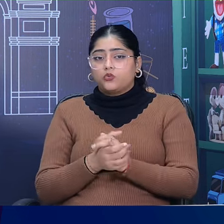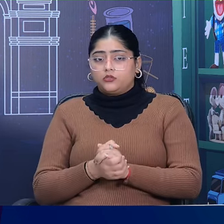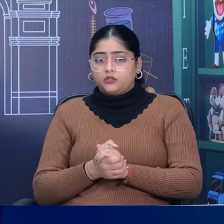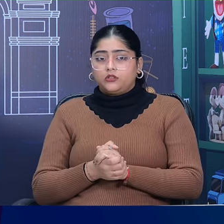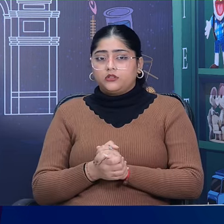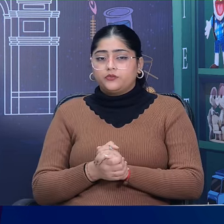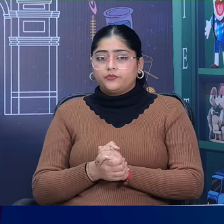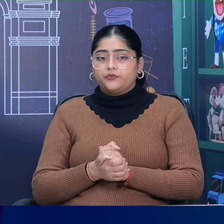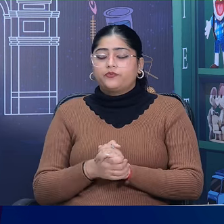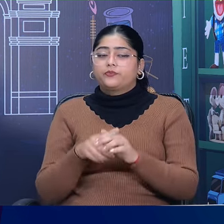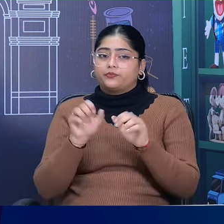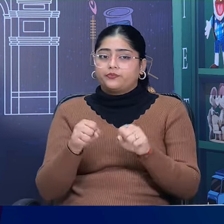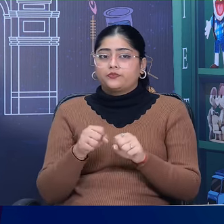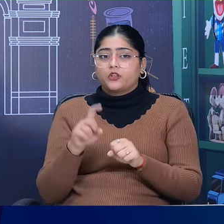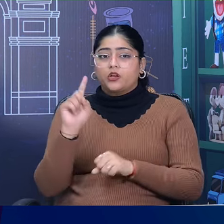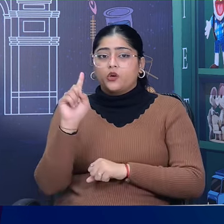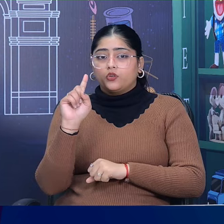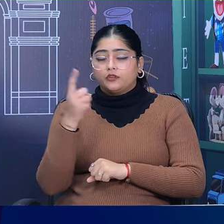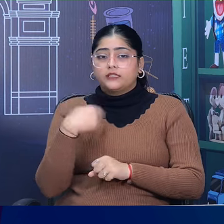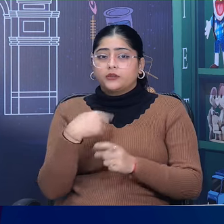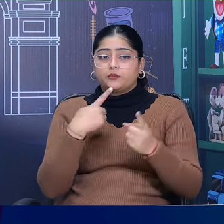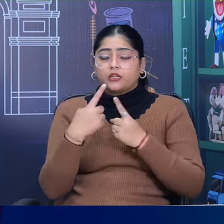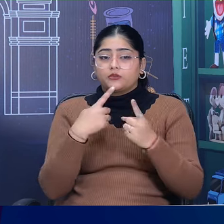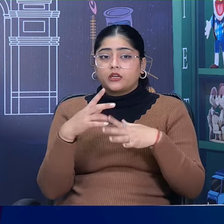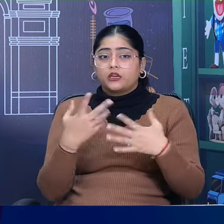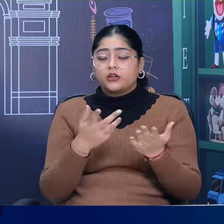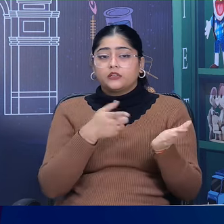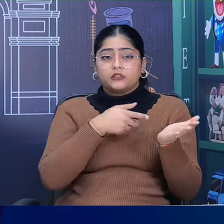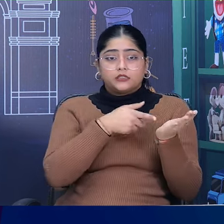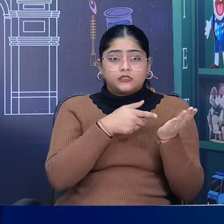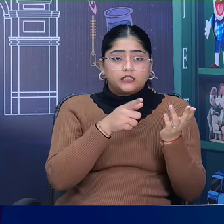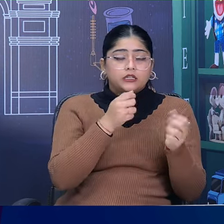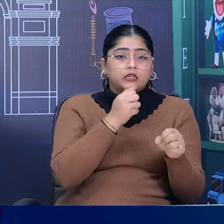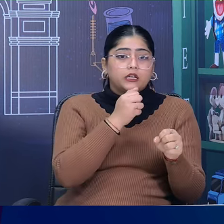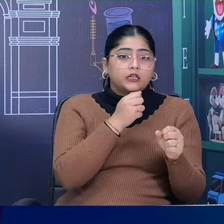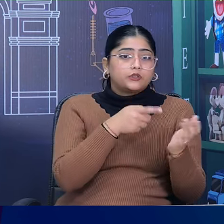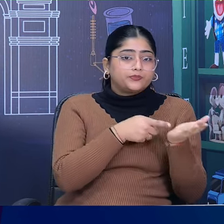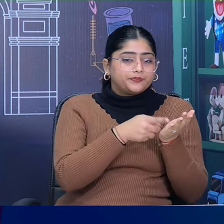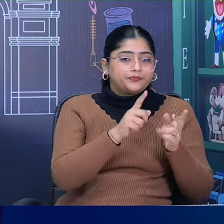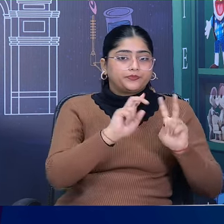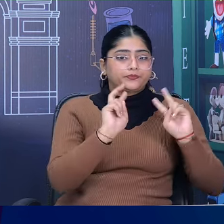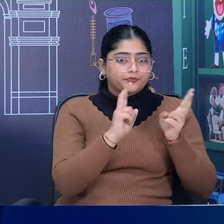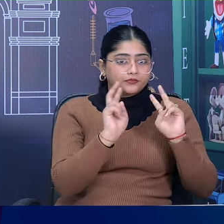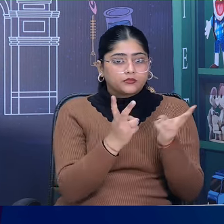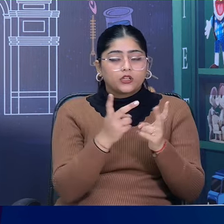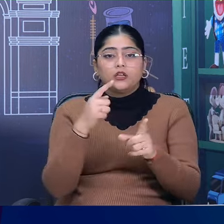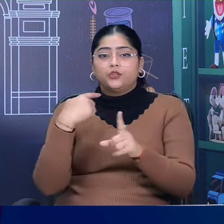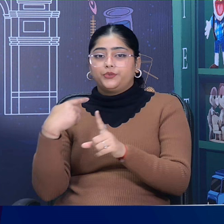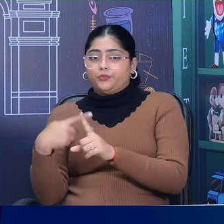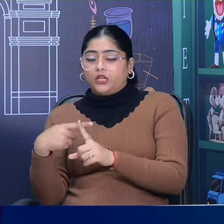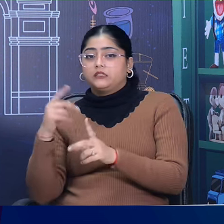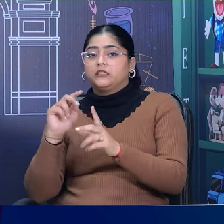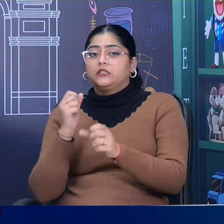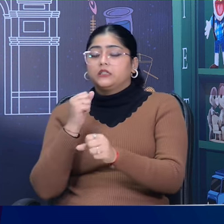इस तरह की पंचायतों को बिल्कुल तो पहले हम ये समझते हैं कि ग्राम सभा और ग्राम पंचायत में मुख्य अंतर क्या थे ठीक है ठीक है मुख्य अंतर ये थे कि ग्राम सभा के